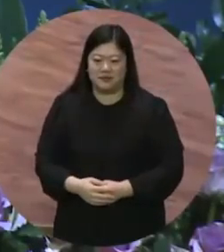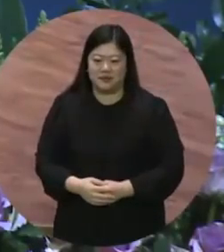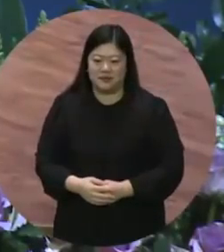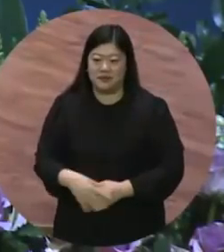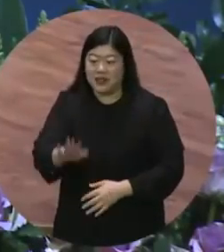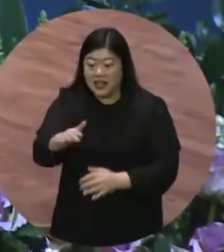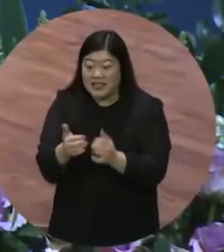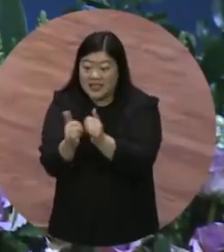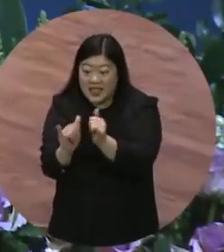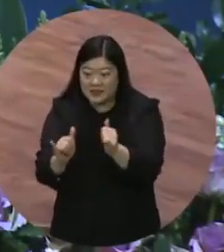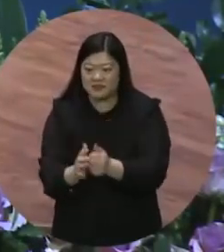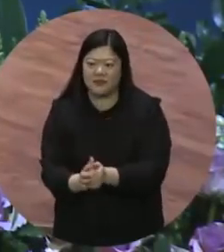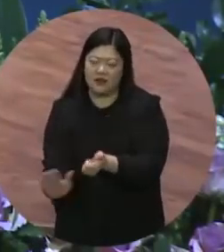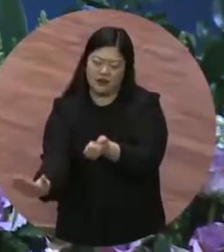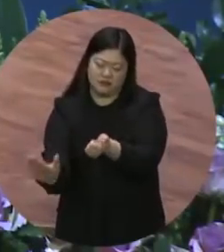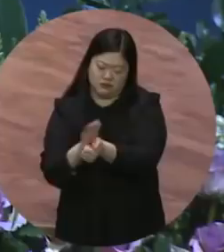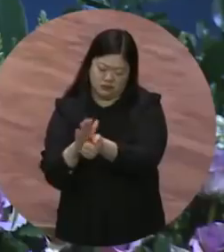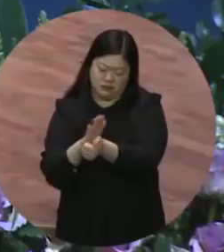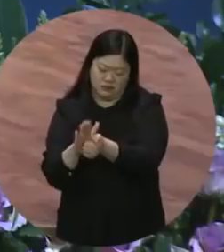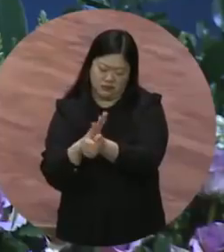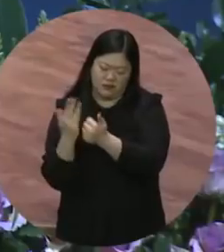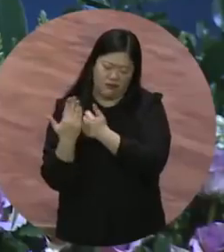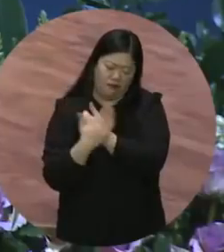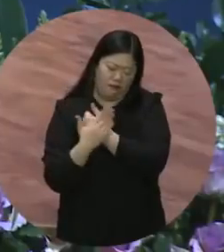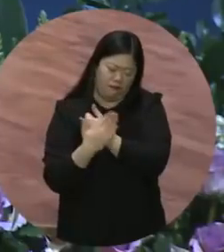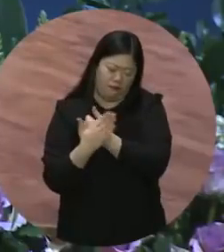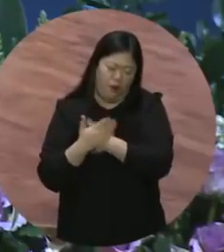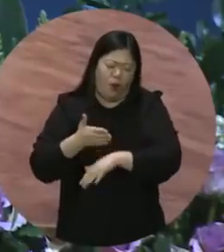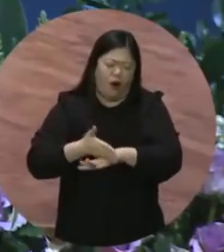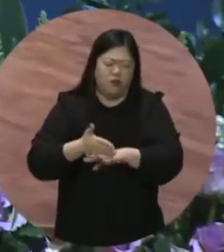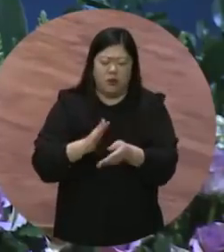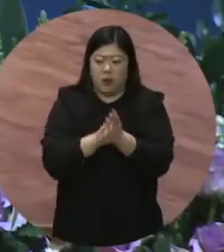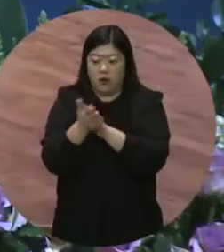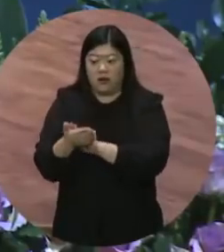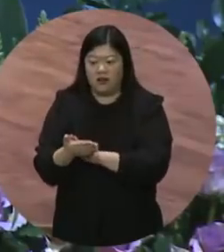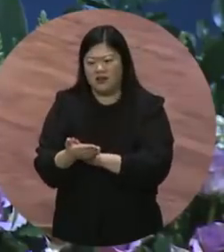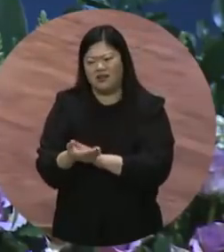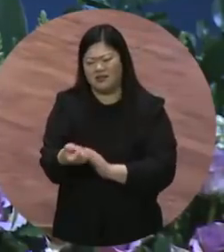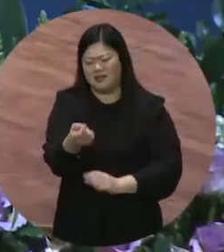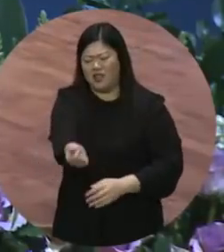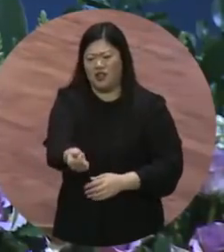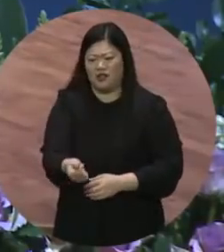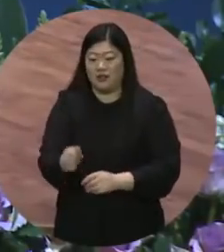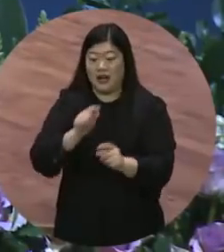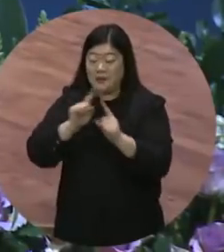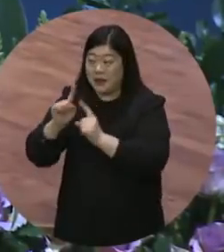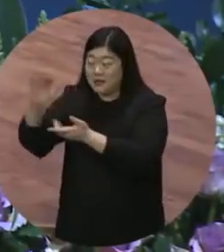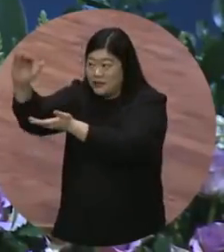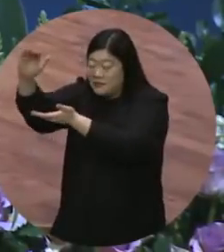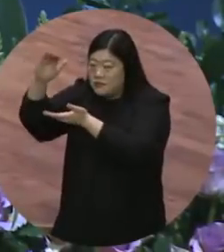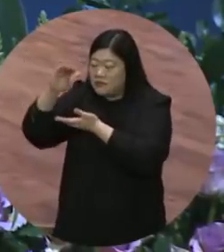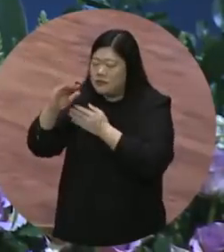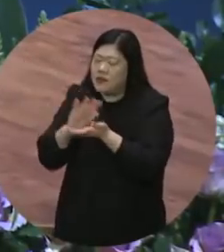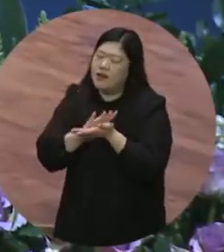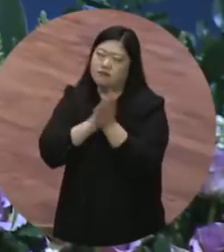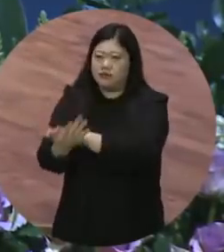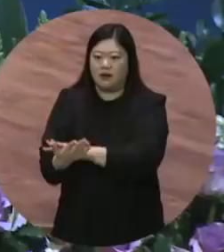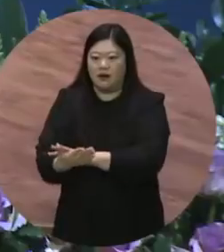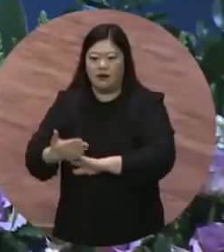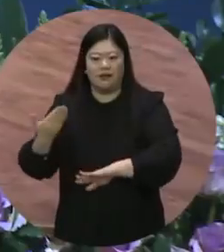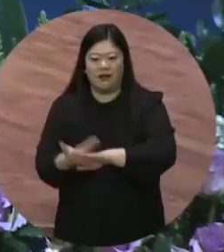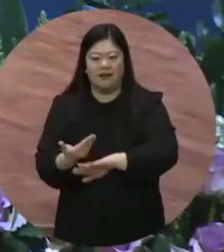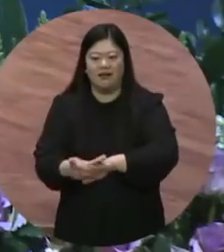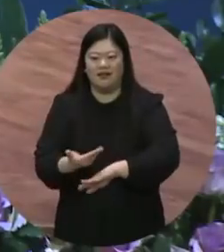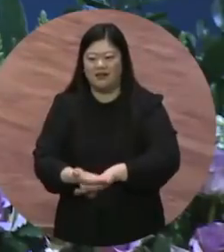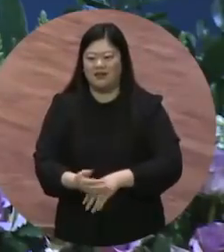게 아닙니다. 사람 말에 변화되는 것이 아니라 말씀이 들려지면 변화됩니다. 그래서 이런 마음으로 섰다는 것을